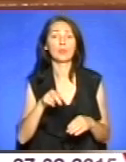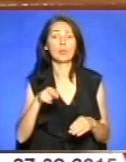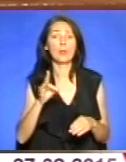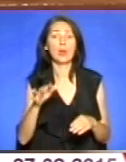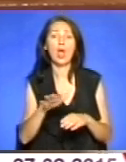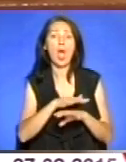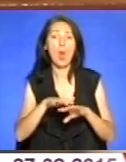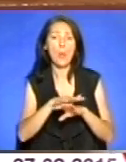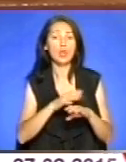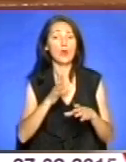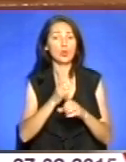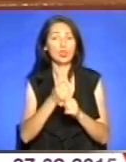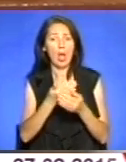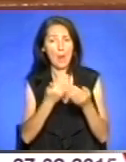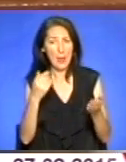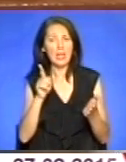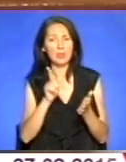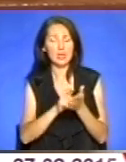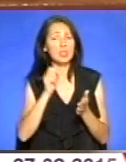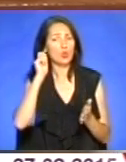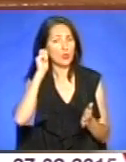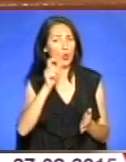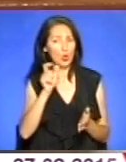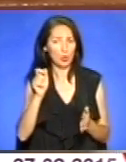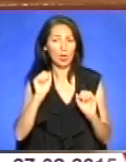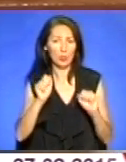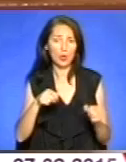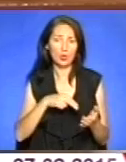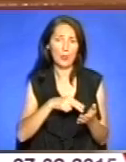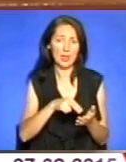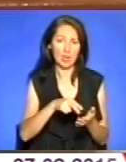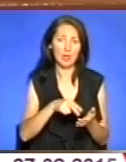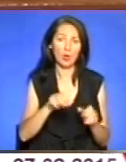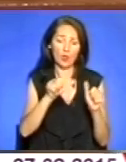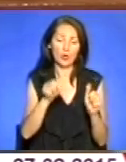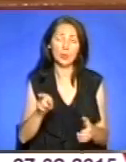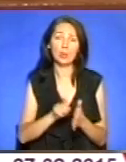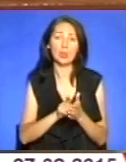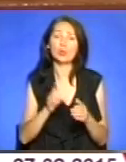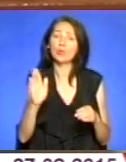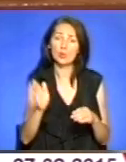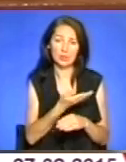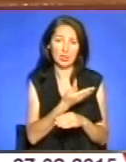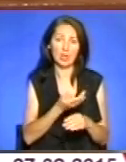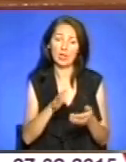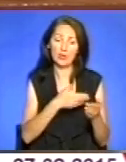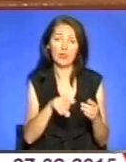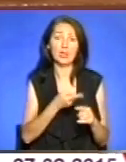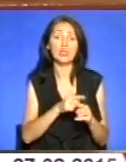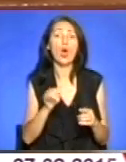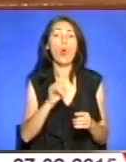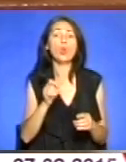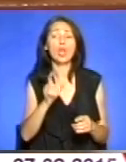скороченнях передпенсійного віку мають право піти на пенсію. Зняли цю норму? Зняли. Куди тим людям в 59